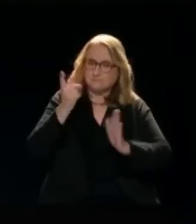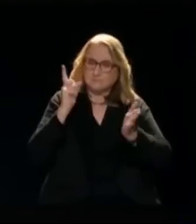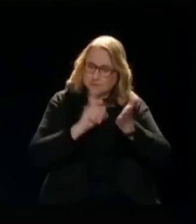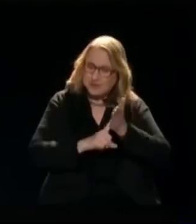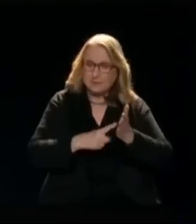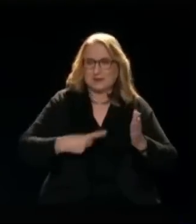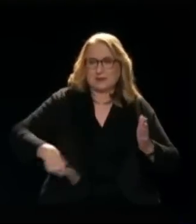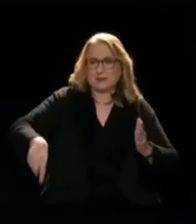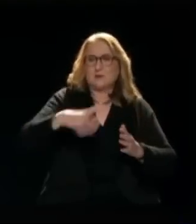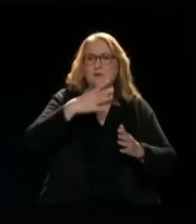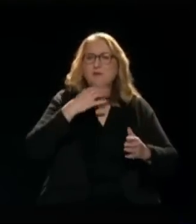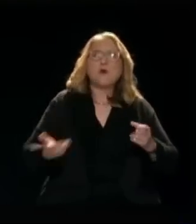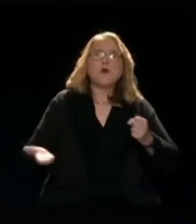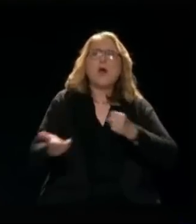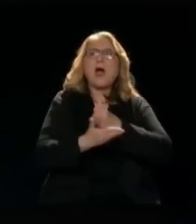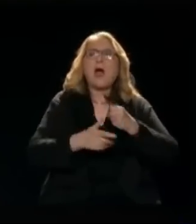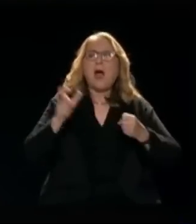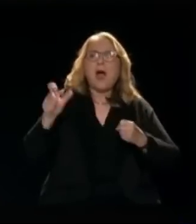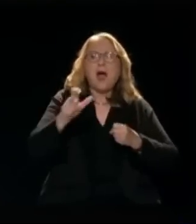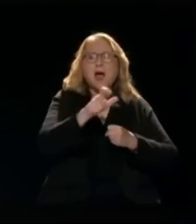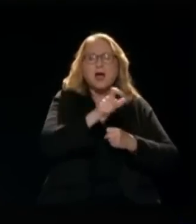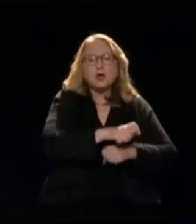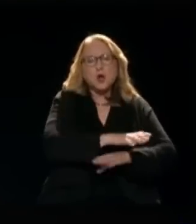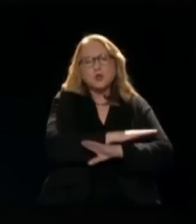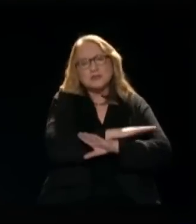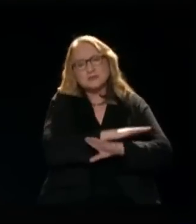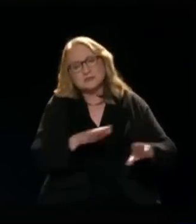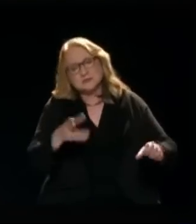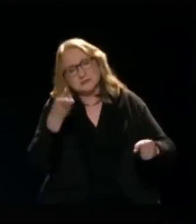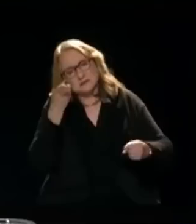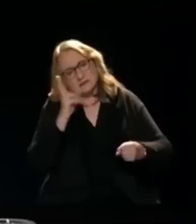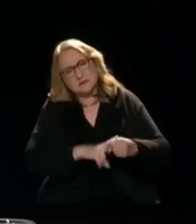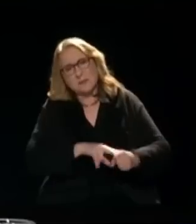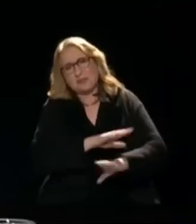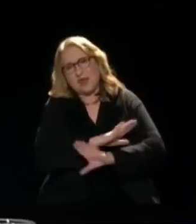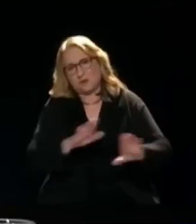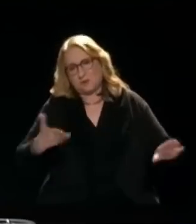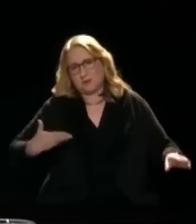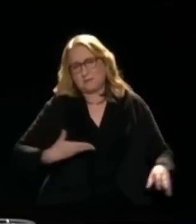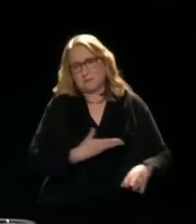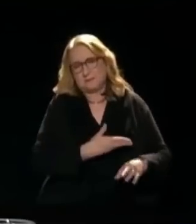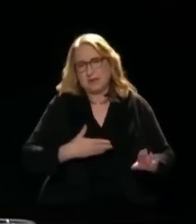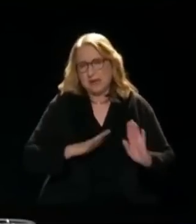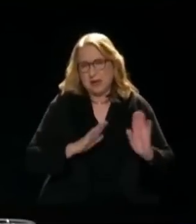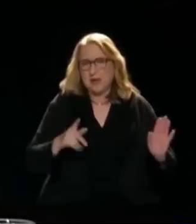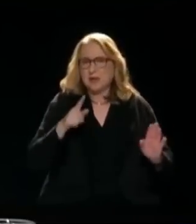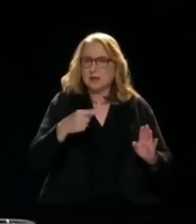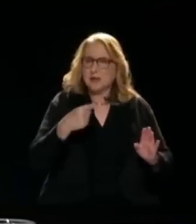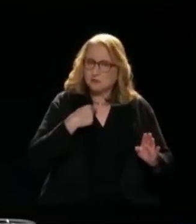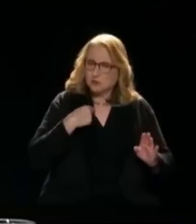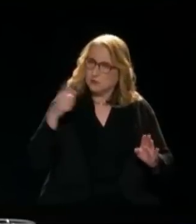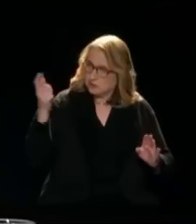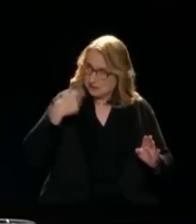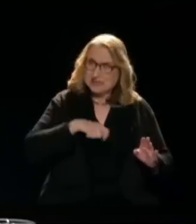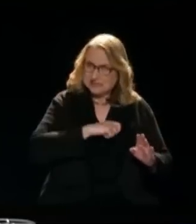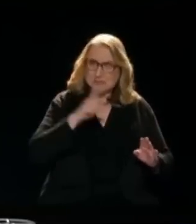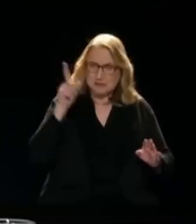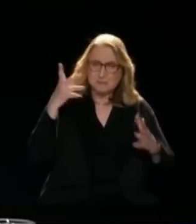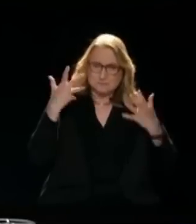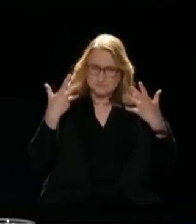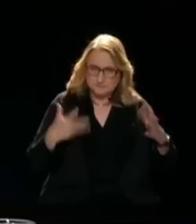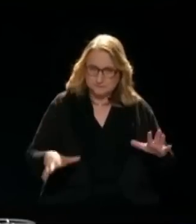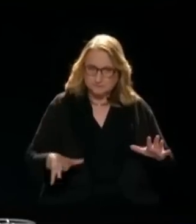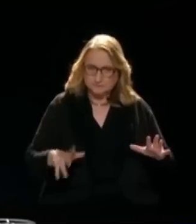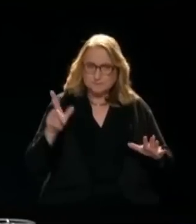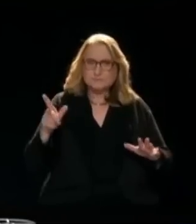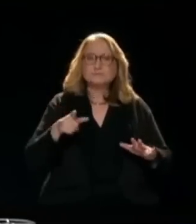για να μην πεθάνει ο αγρότης. Να το επιλέγει κάποιος στο ράφι, γιατί θα είναι εκ των πραγμάτων πιο οικονομικό. Όχι μόνο αυτό, με το μηδενικό το έκανε η Ισπανία αυτό το πράγμα, όχι βέβαια